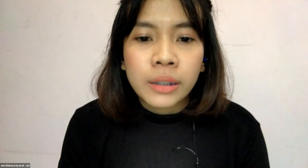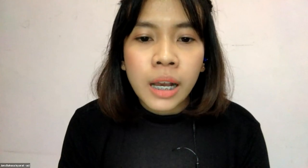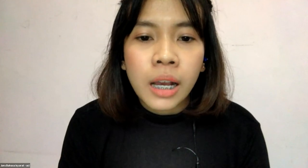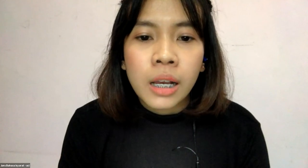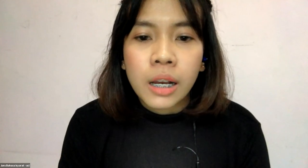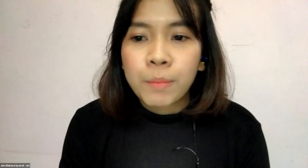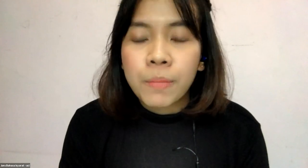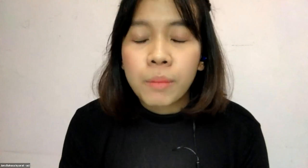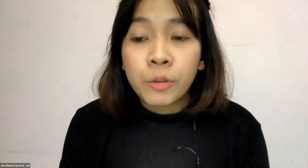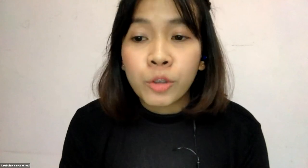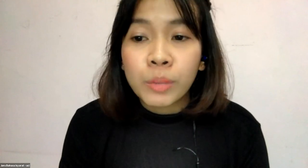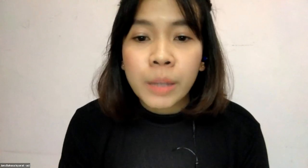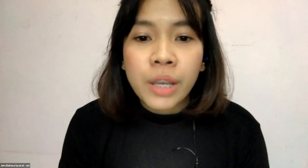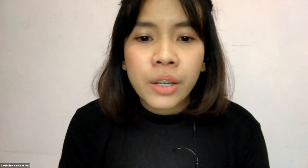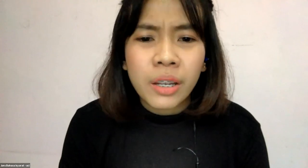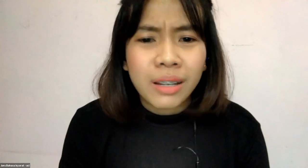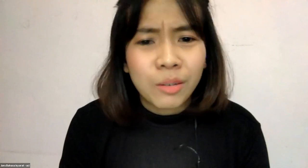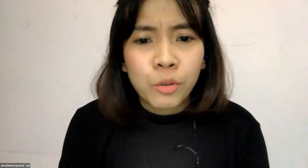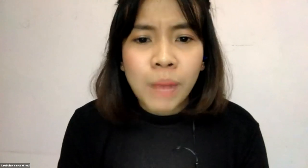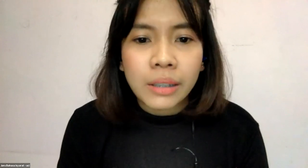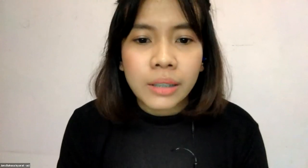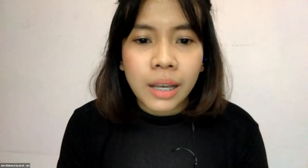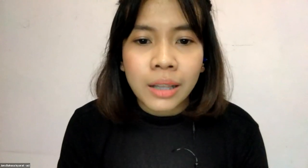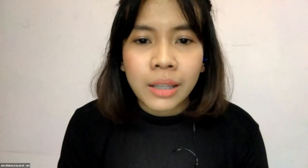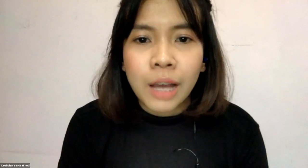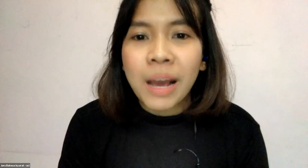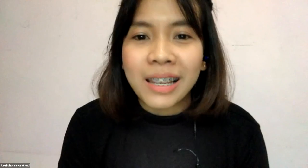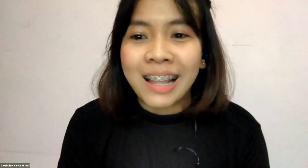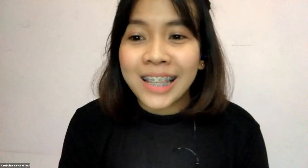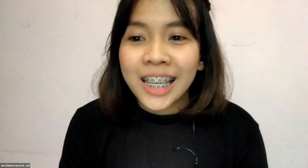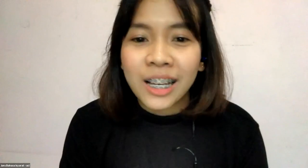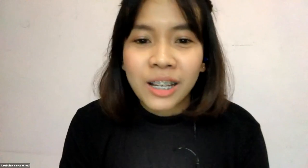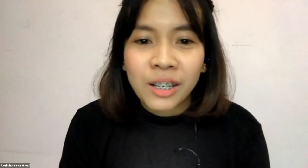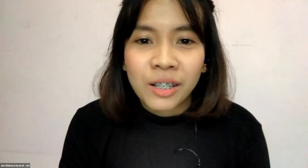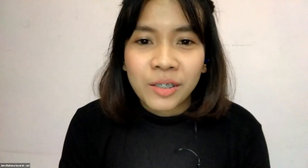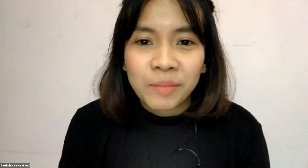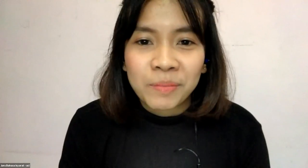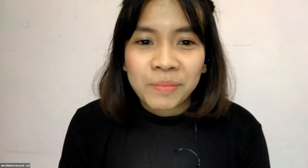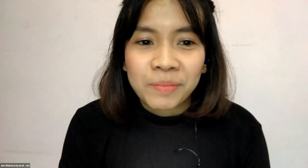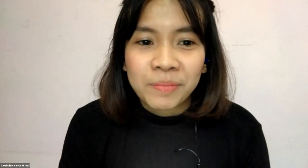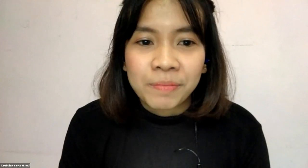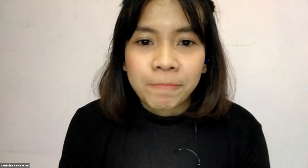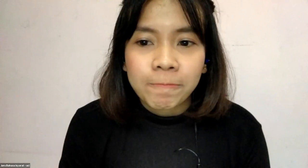bisa untuk bisa menjadi guru bahasa isyarat yang baik nantinya